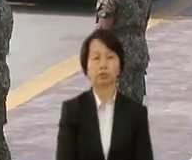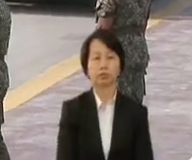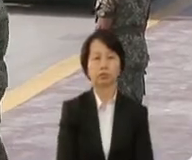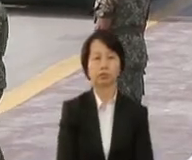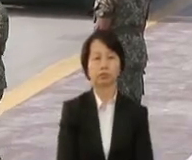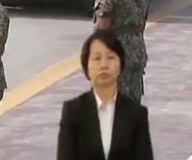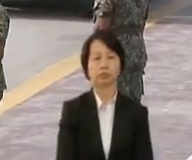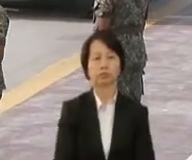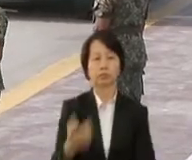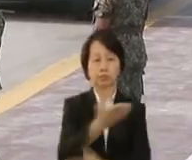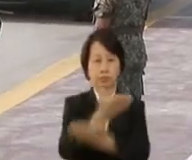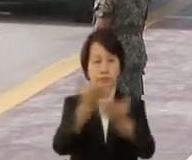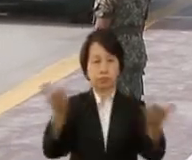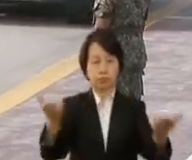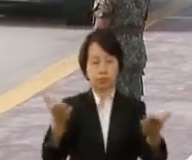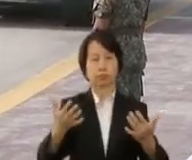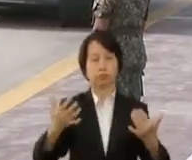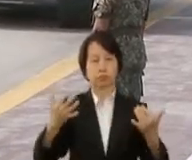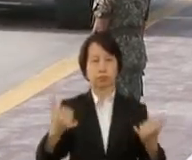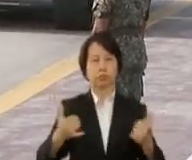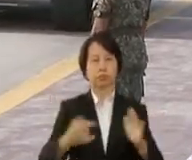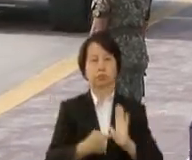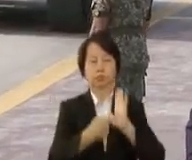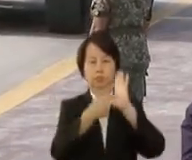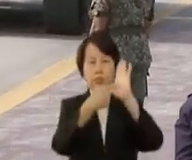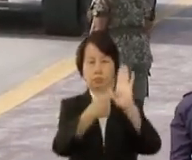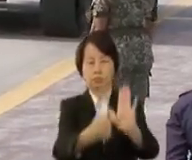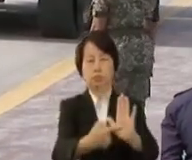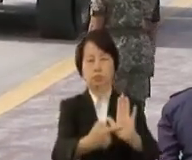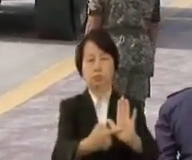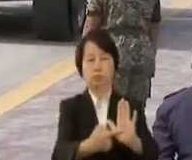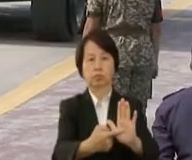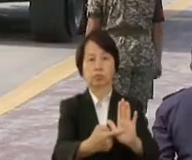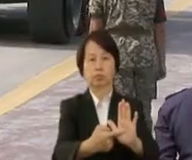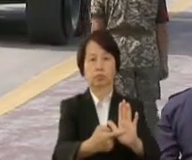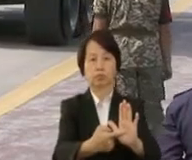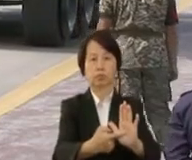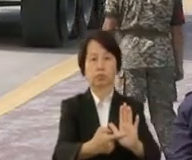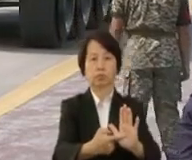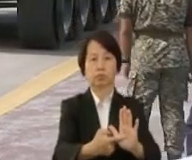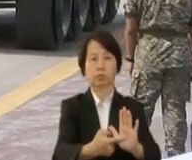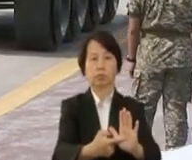Hadirin sekalian, sekarang dipersembahkan